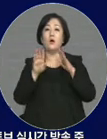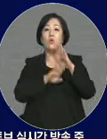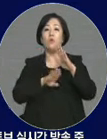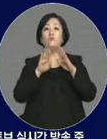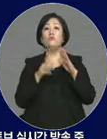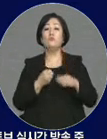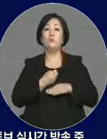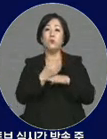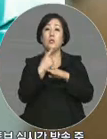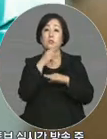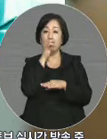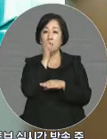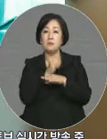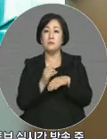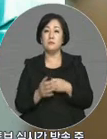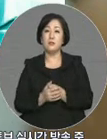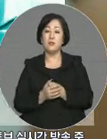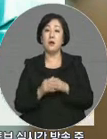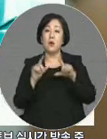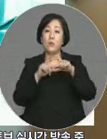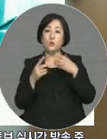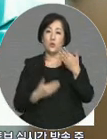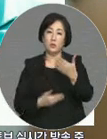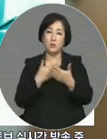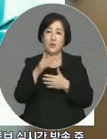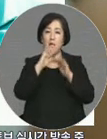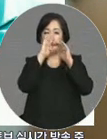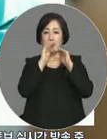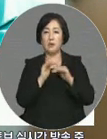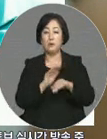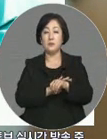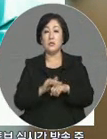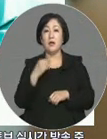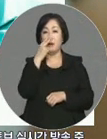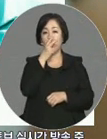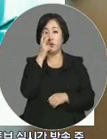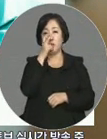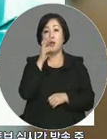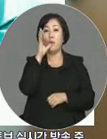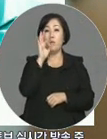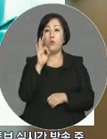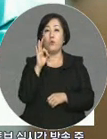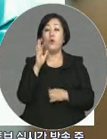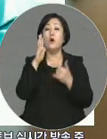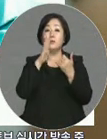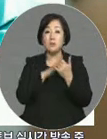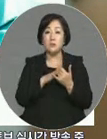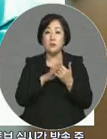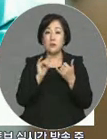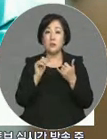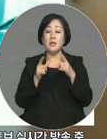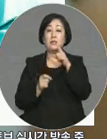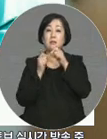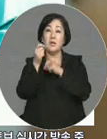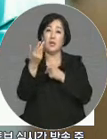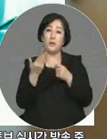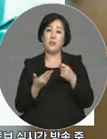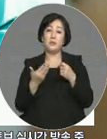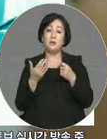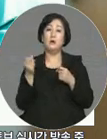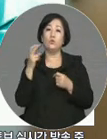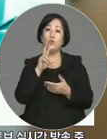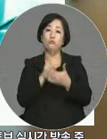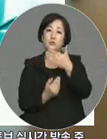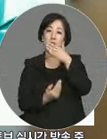보내기도 했습니다. 거래의 내용을 조금 모니터를 하면서 아동 청소년이 사기를 당한다든가 이러한